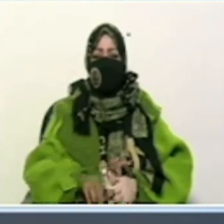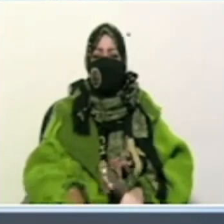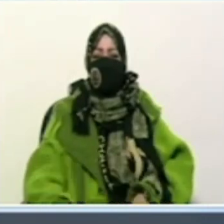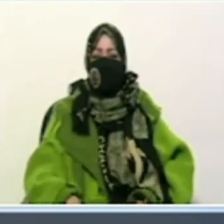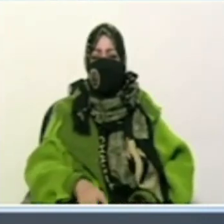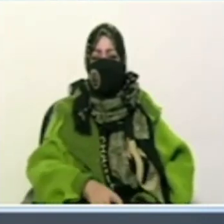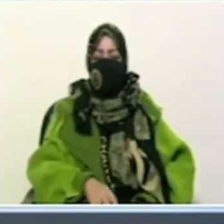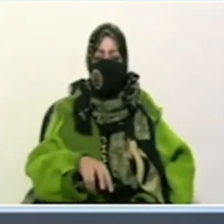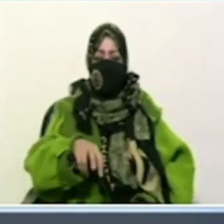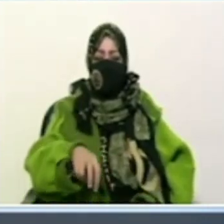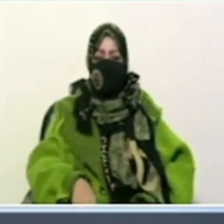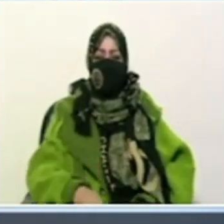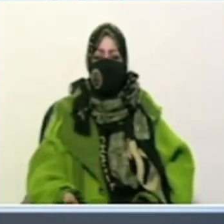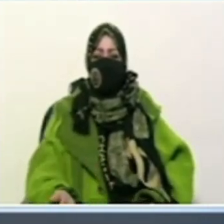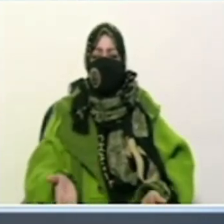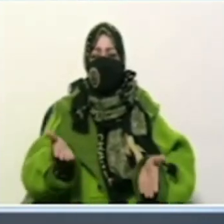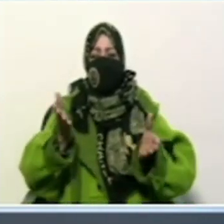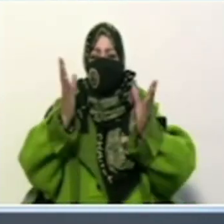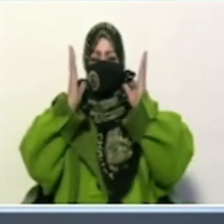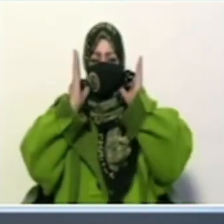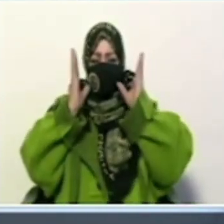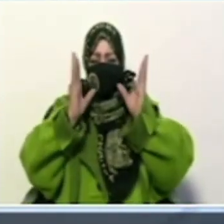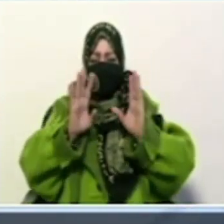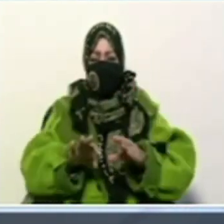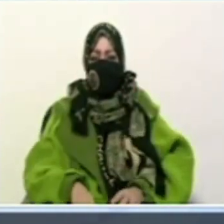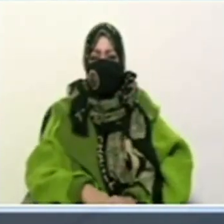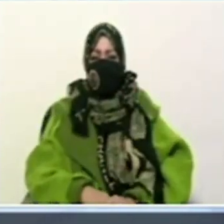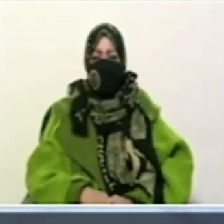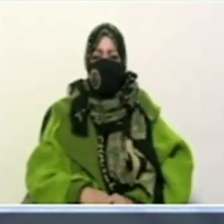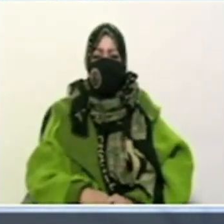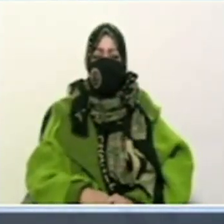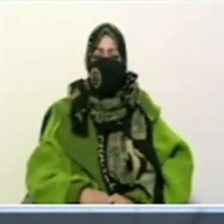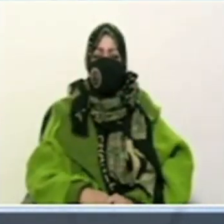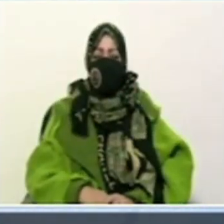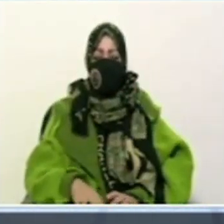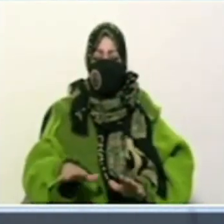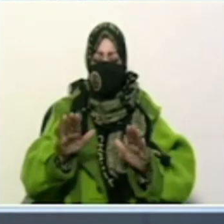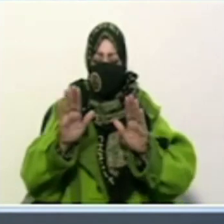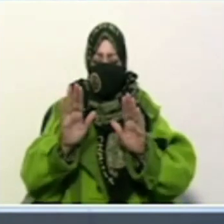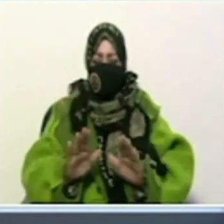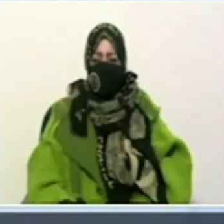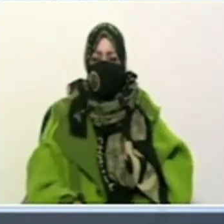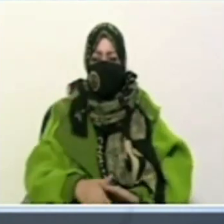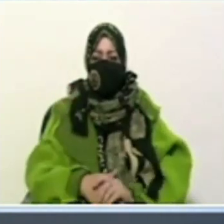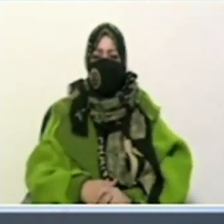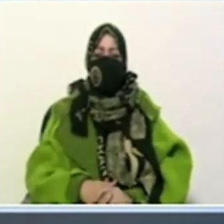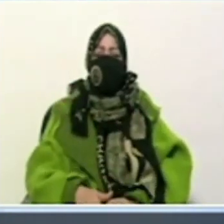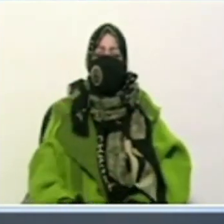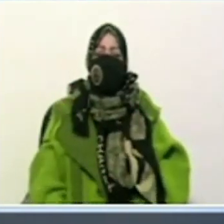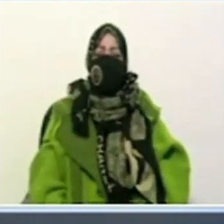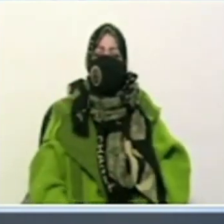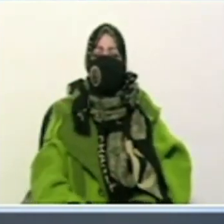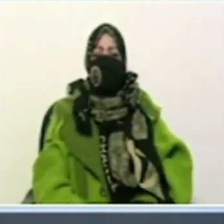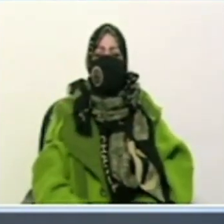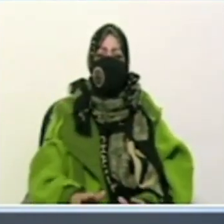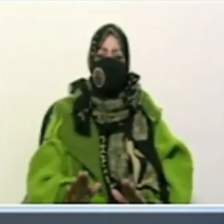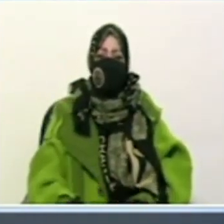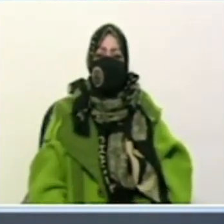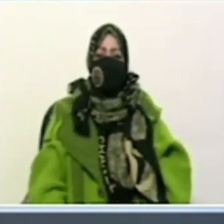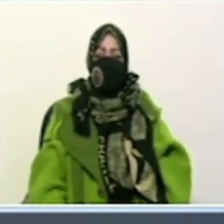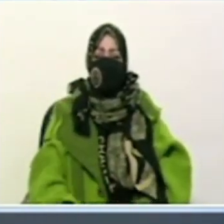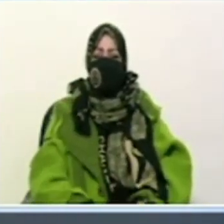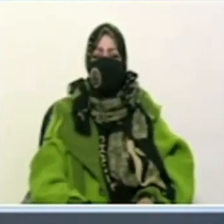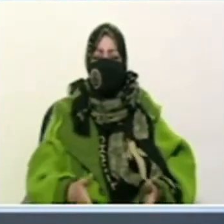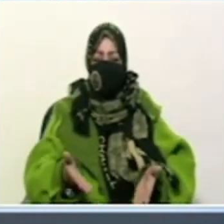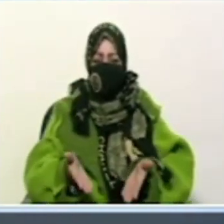فقط ويرفع يديه عن الأرض، ظهر صحة الصلاة مع الكراهة، بالتالي تزيه وتصح صلاته إن